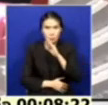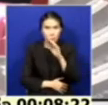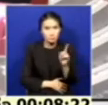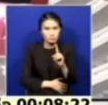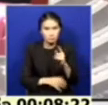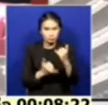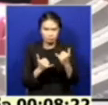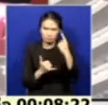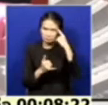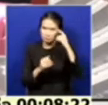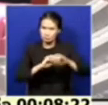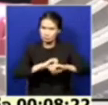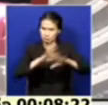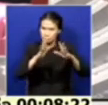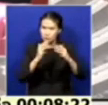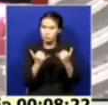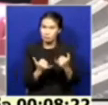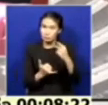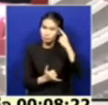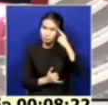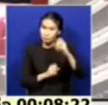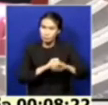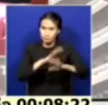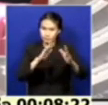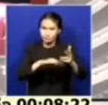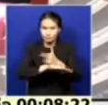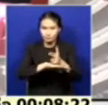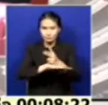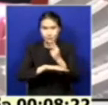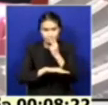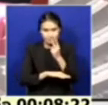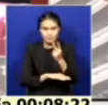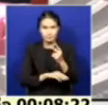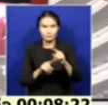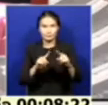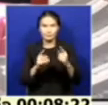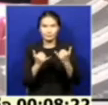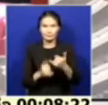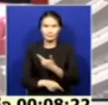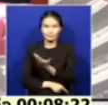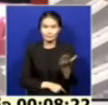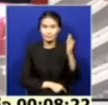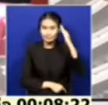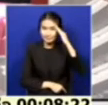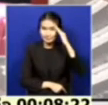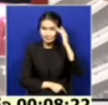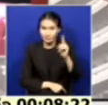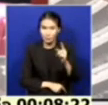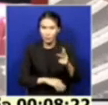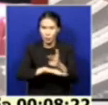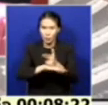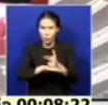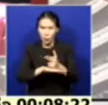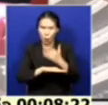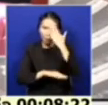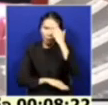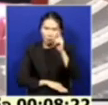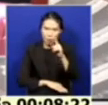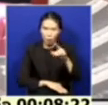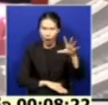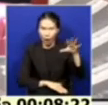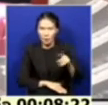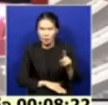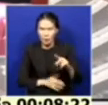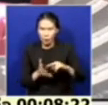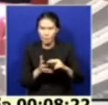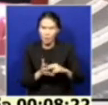มาและนำมาสู่การอภิปรายในวันนี้หรือการตั้งกระทู้วันนี้นั่นก็เป็นเรื่องของการนำข่าวมาจากสื่อการนำข่าวม